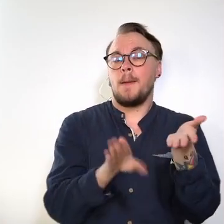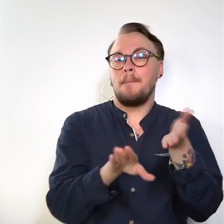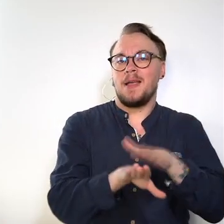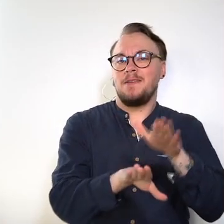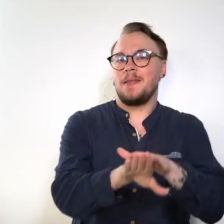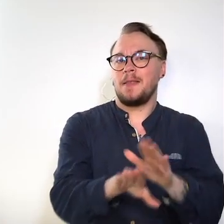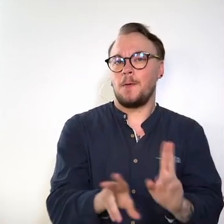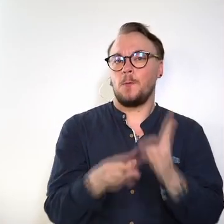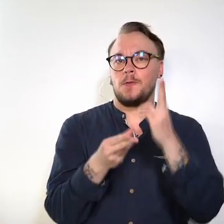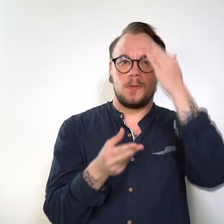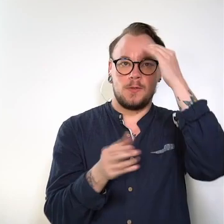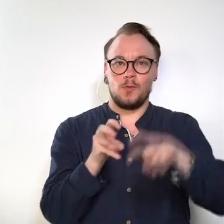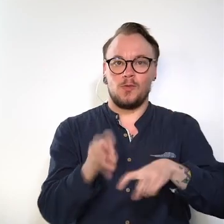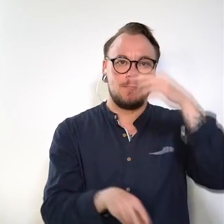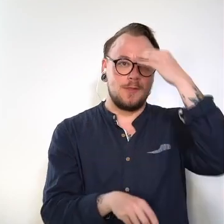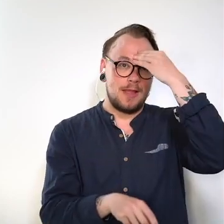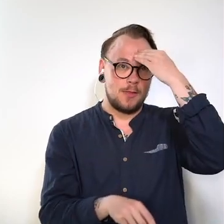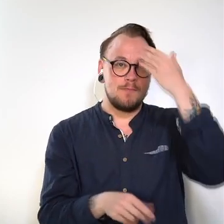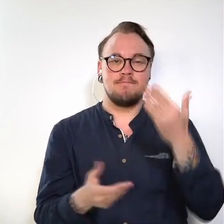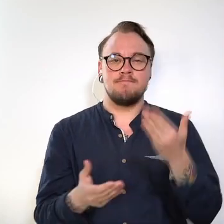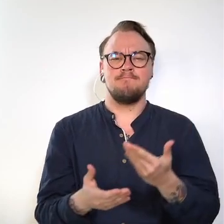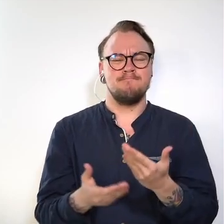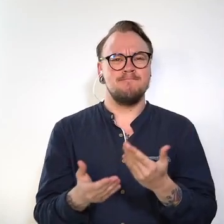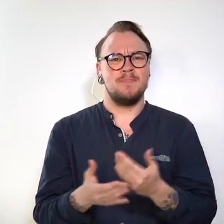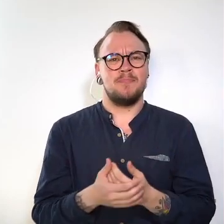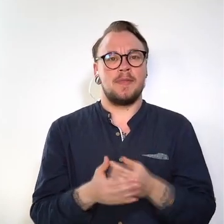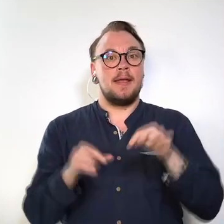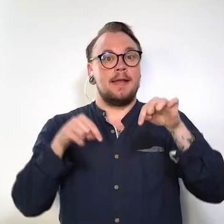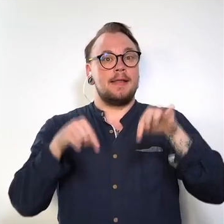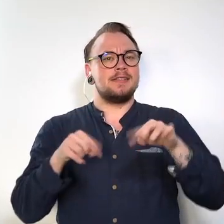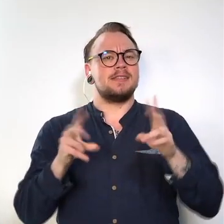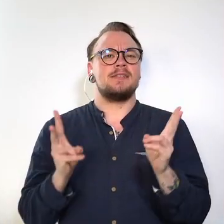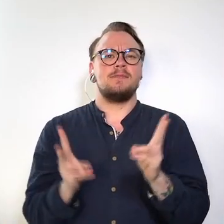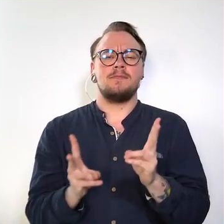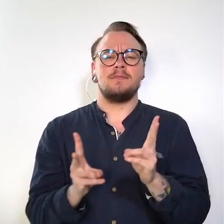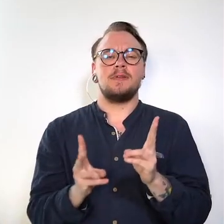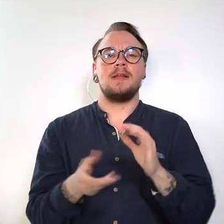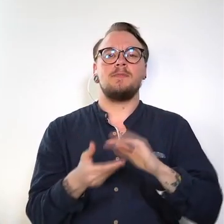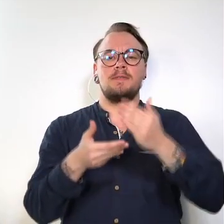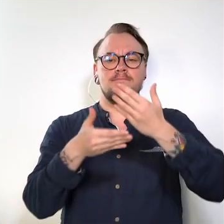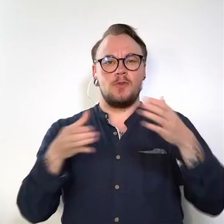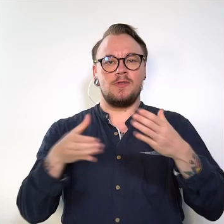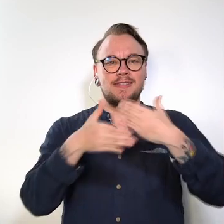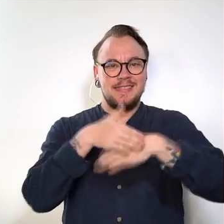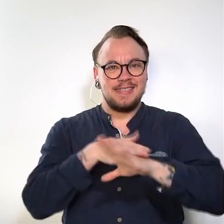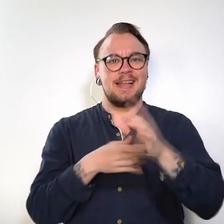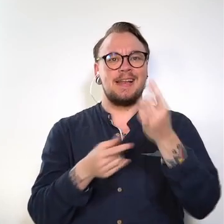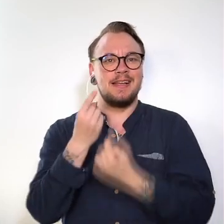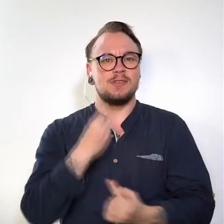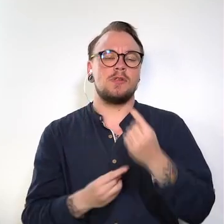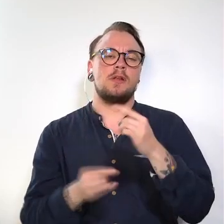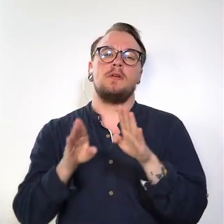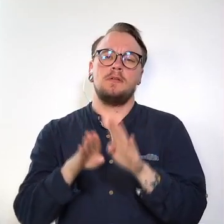tutkimustietoa. Että se on nyt semmoisessa murroksessa, mutta että tässä kanssa nimenomaan se, että se sisäisen keskustelun hitaus on Suomessa